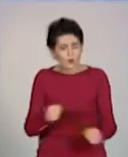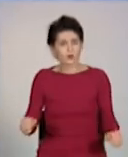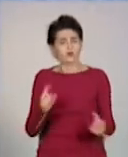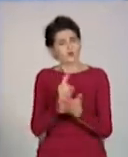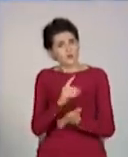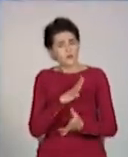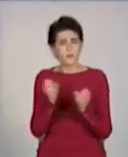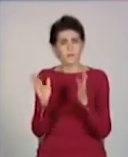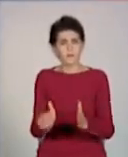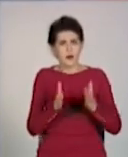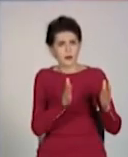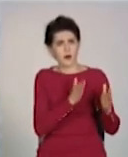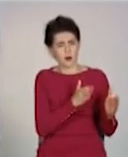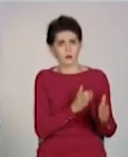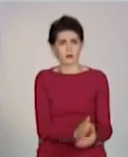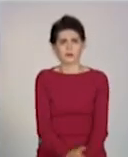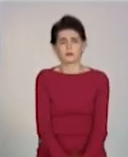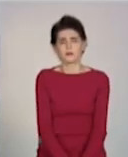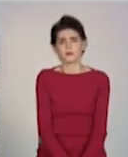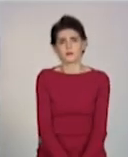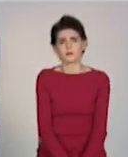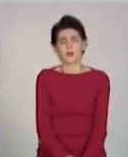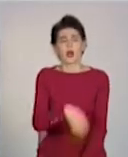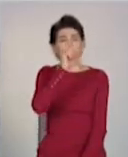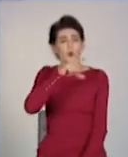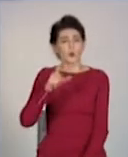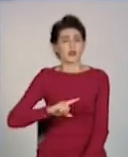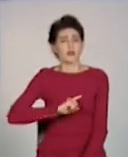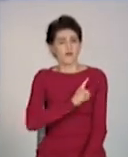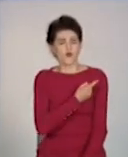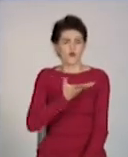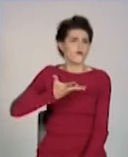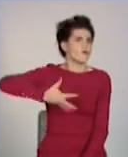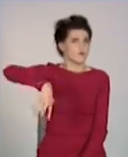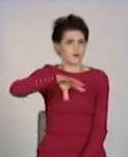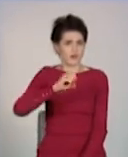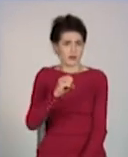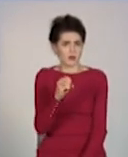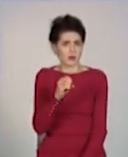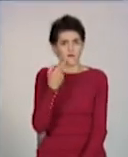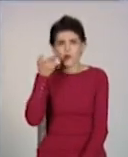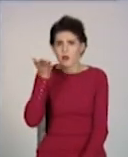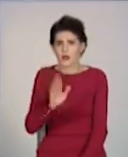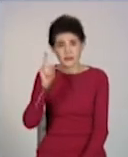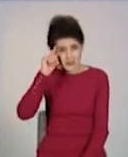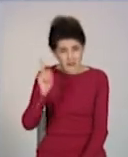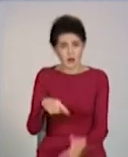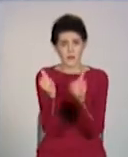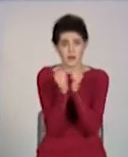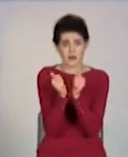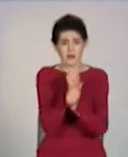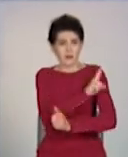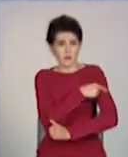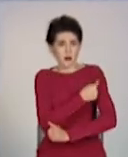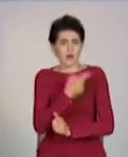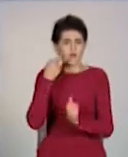дороги, дійшли, все, вже рукою машу. Пасажири ж невдоволені майже всі. Скільки людей завжди виходить, вони взяли і убрали ту